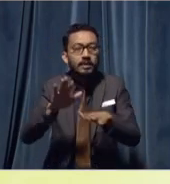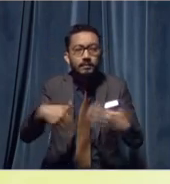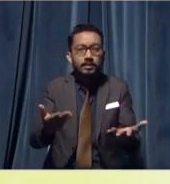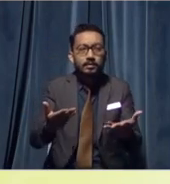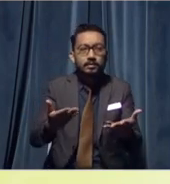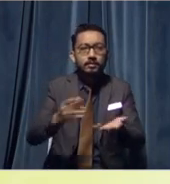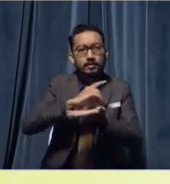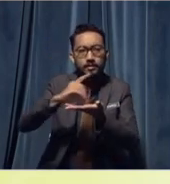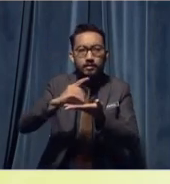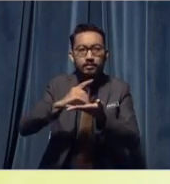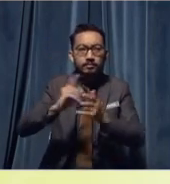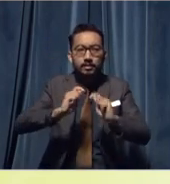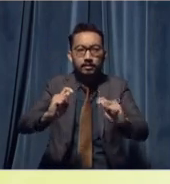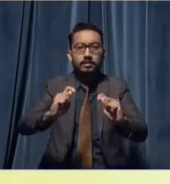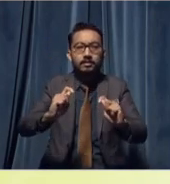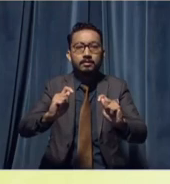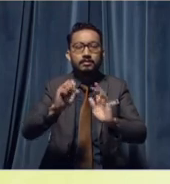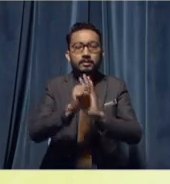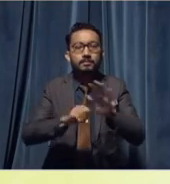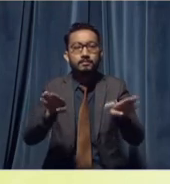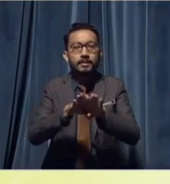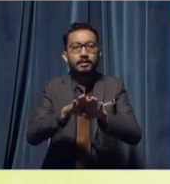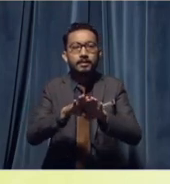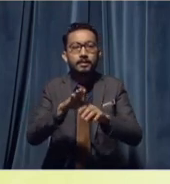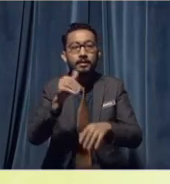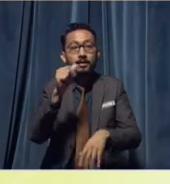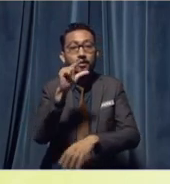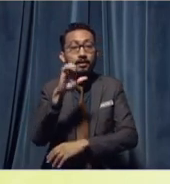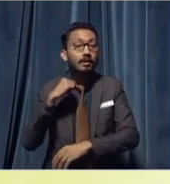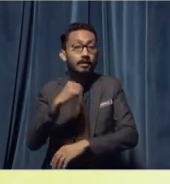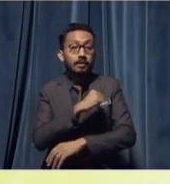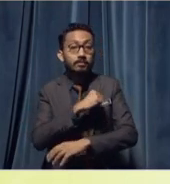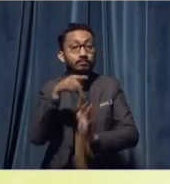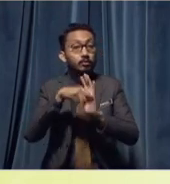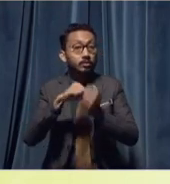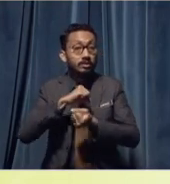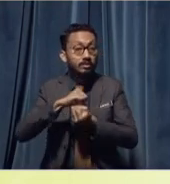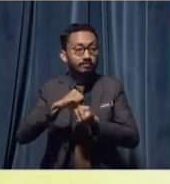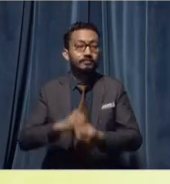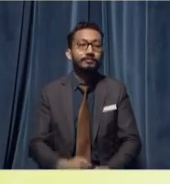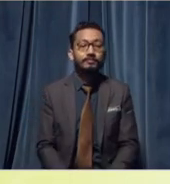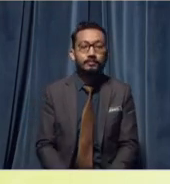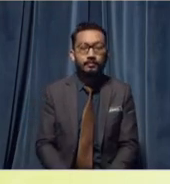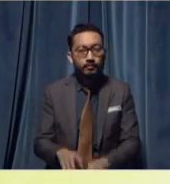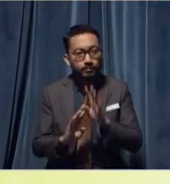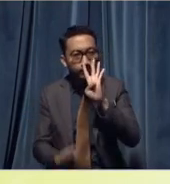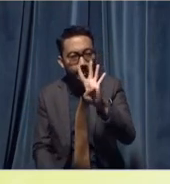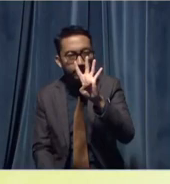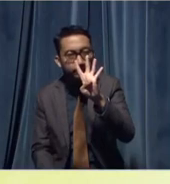bagaimana deterjen bertindak sebagai ejen pencuci.